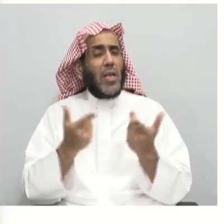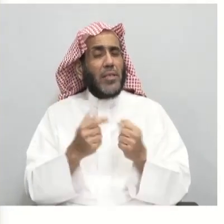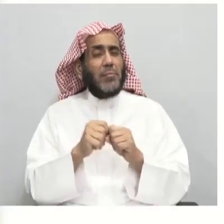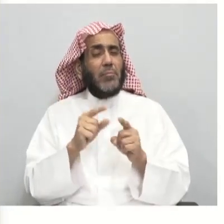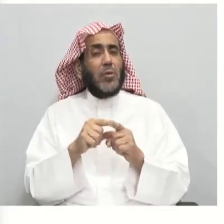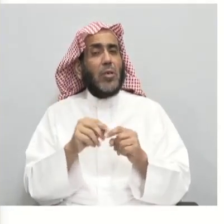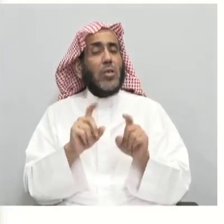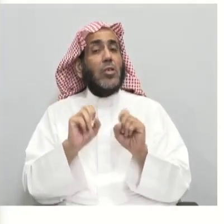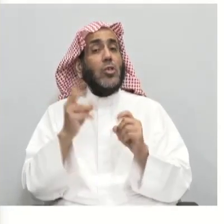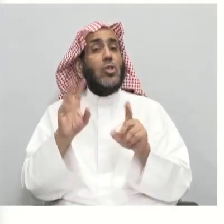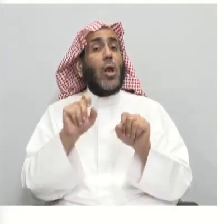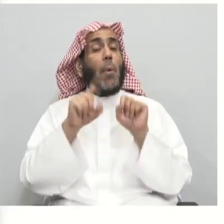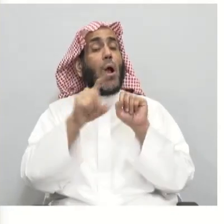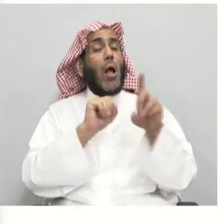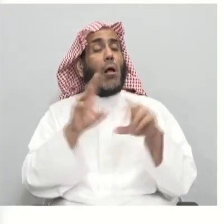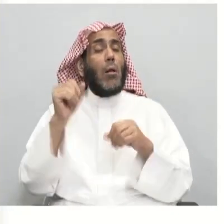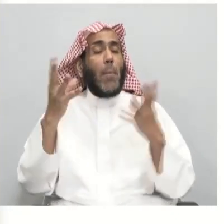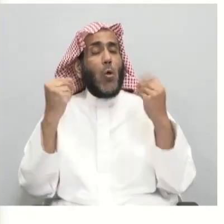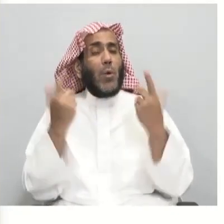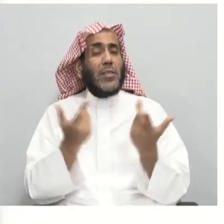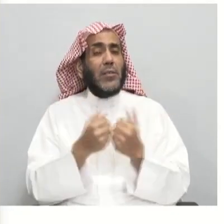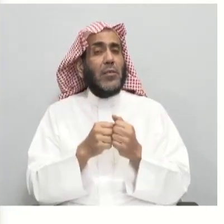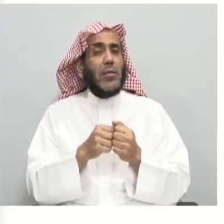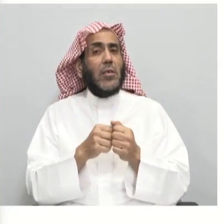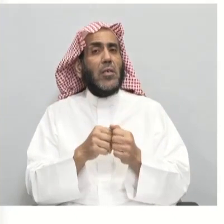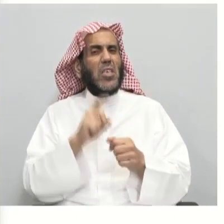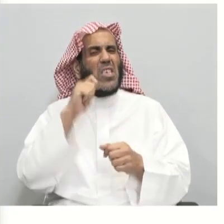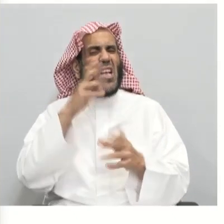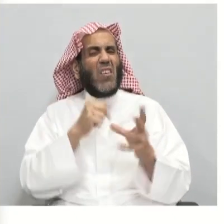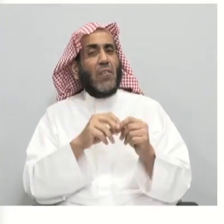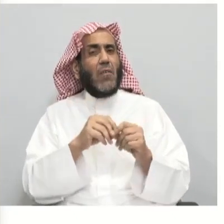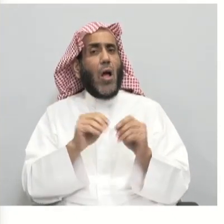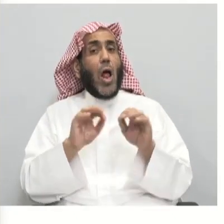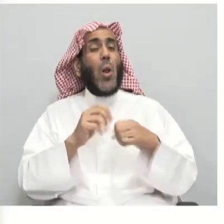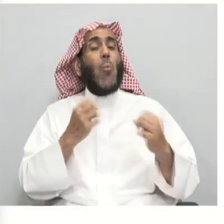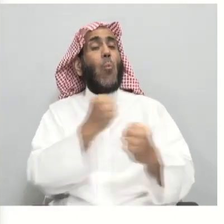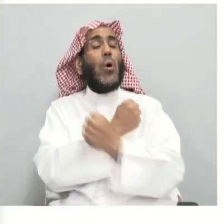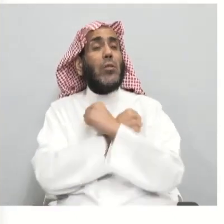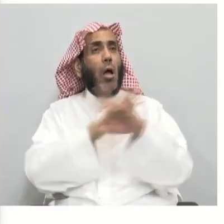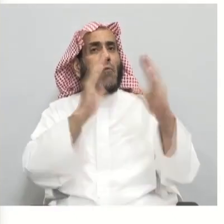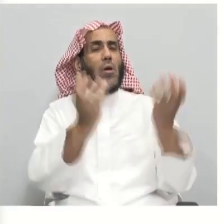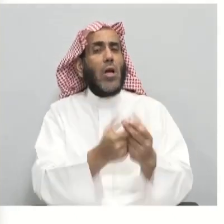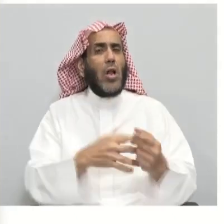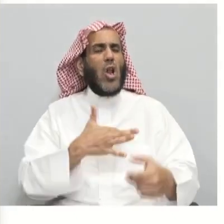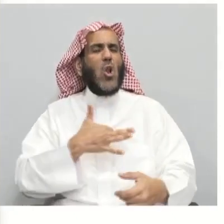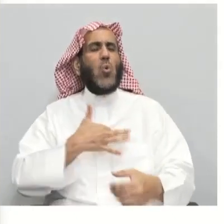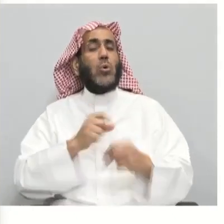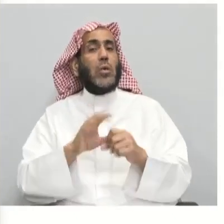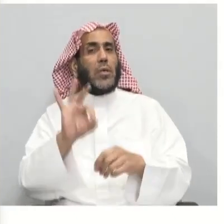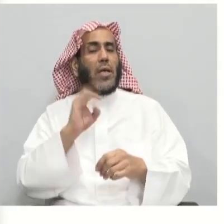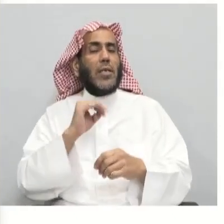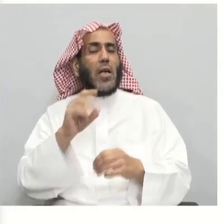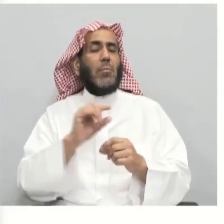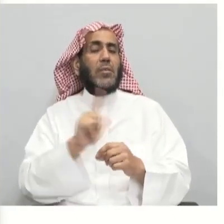الشبكه المعلوماتيه شفره المتاحف الوجدان نختار الاجابه